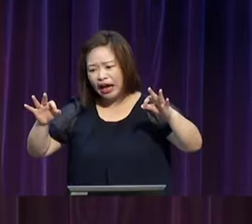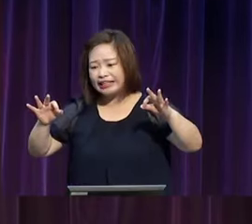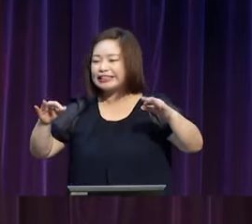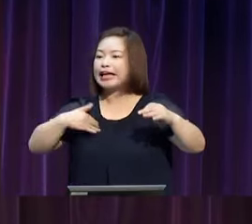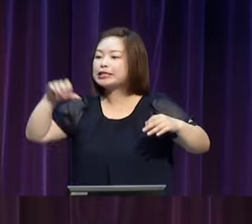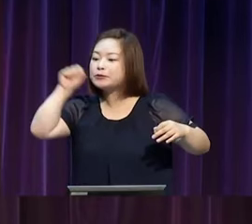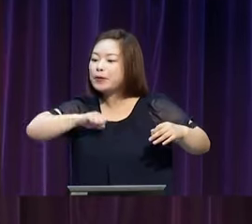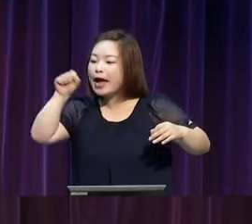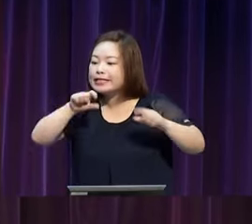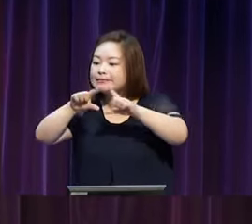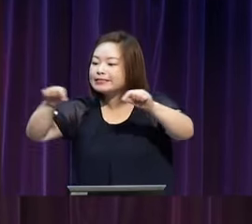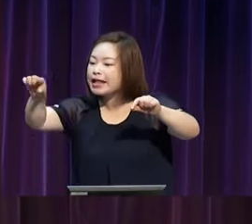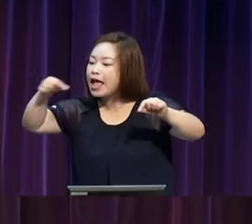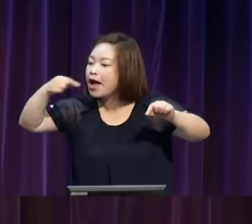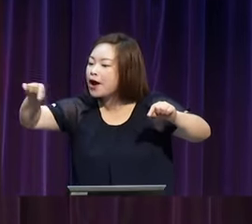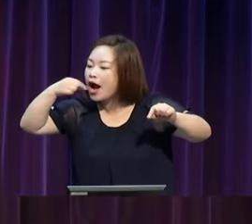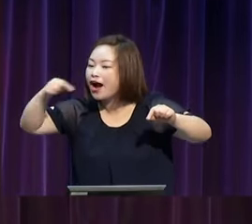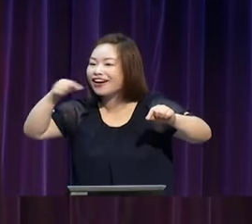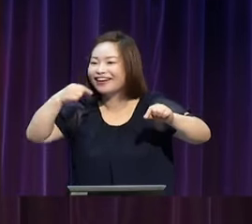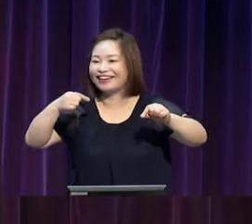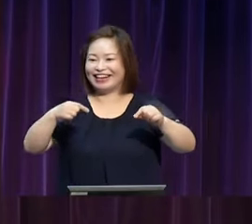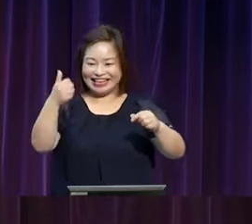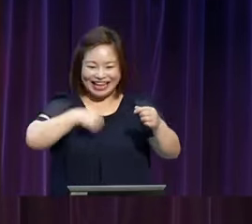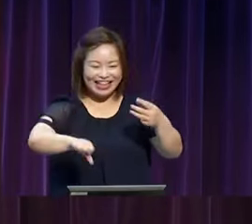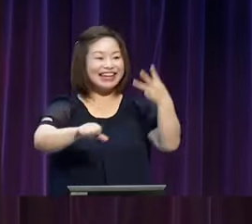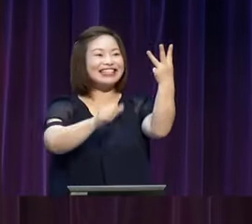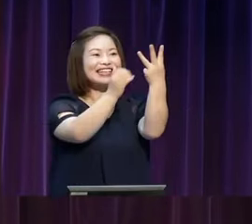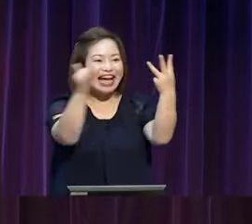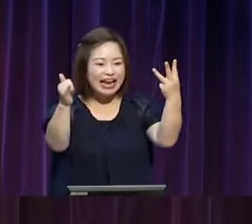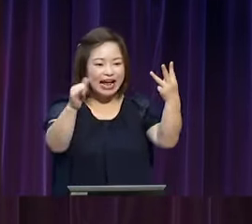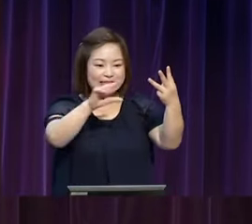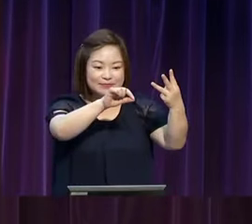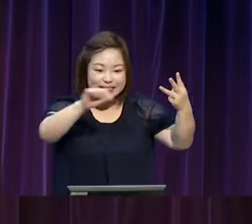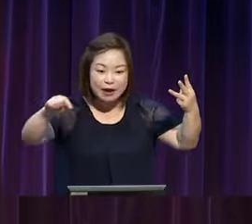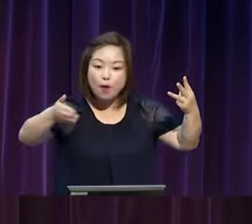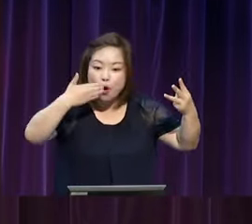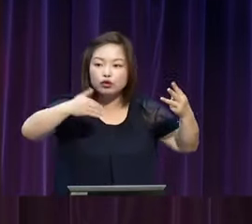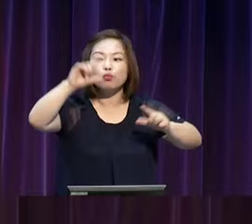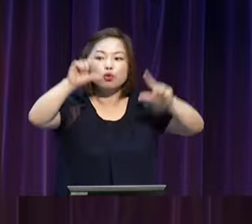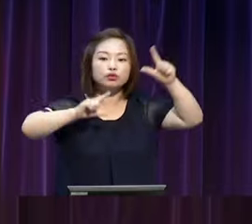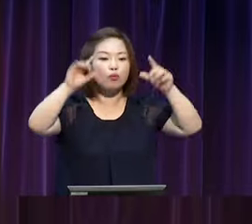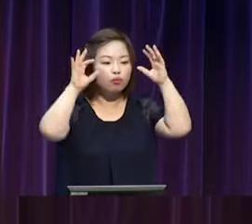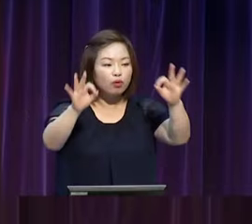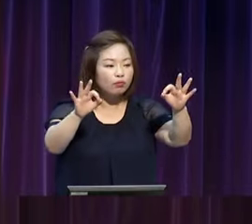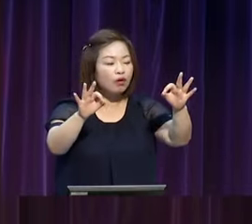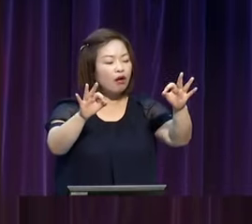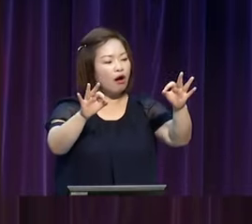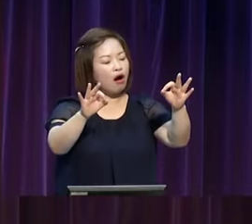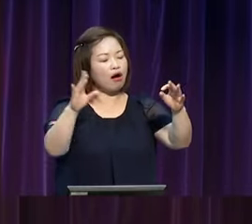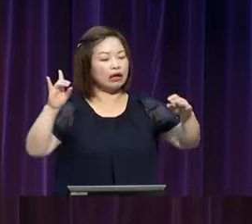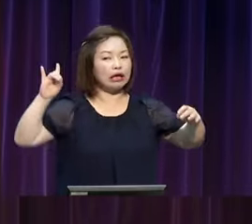먹어. 세 명인데 먹는 모습을 보면 잘한 모습하고